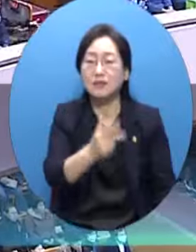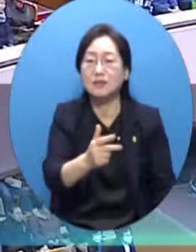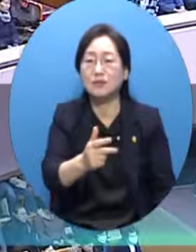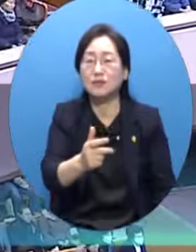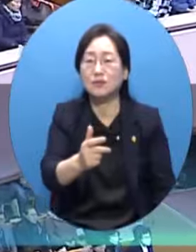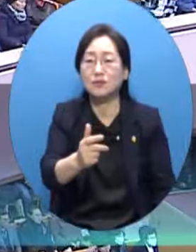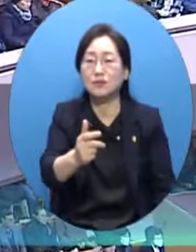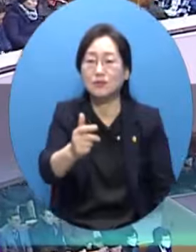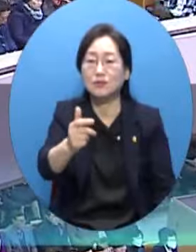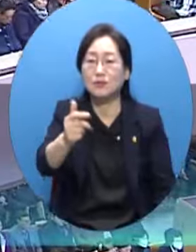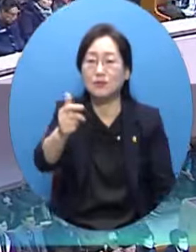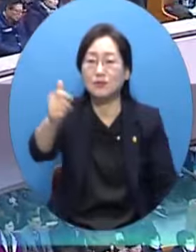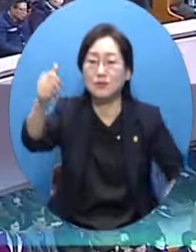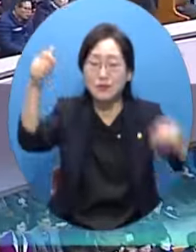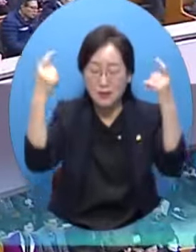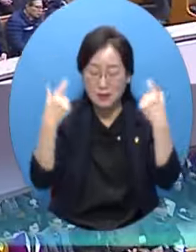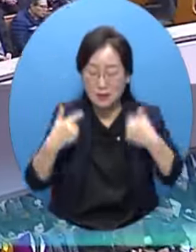오신실하신 주.